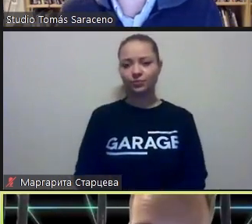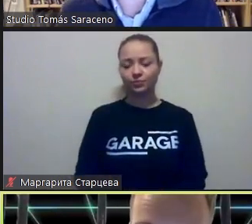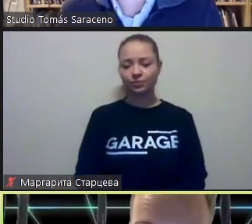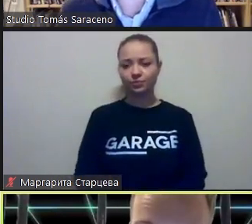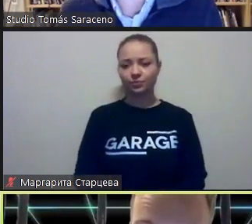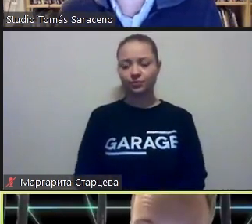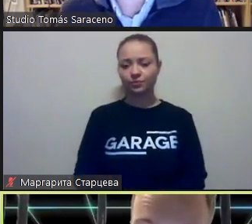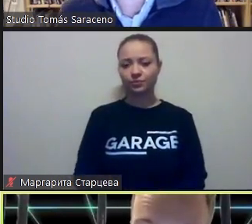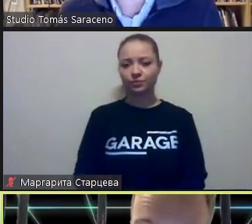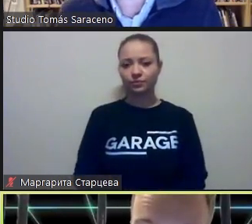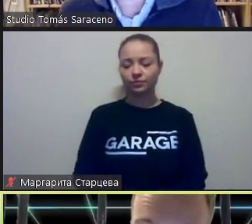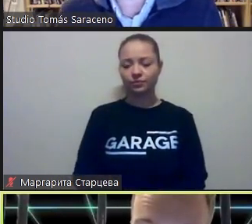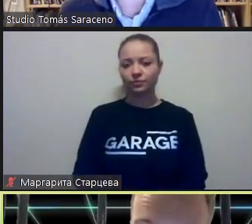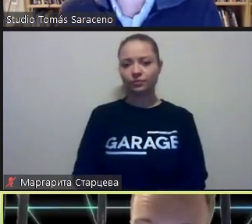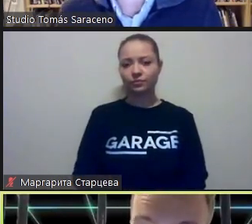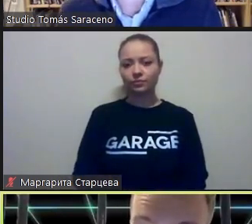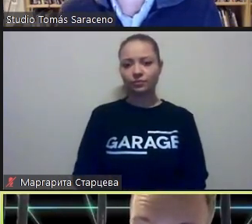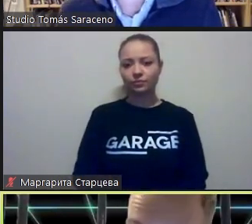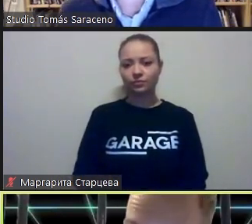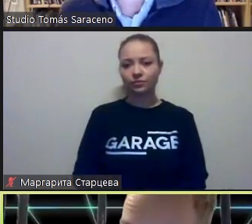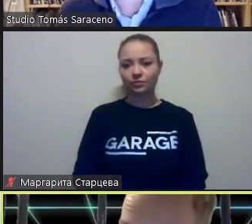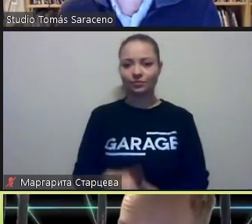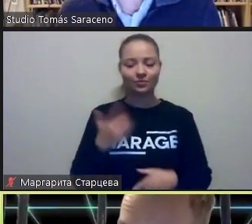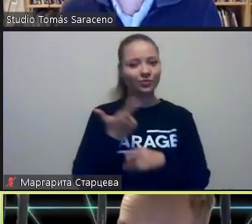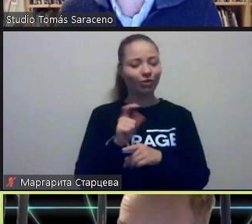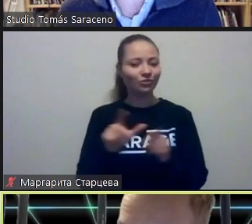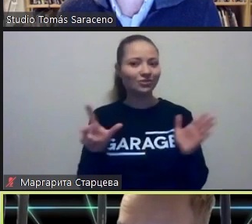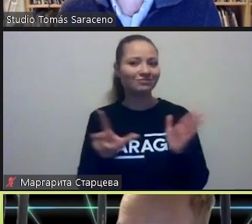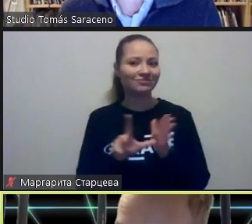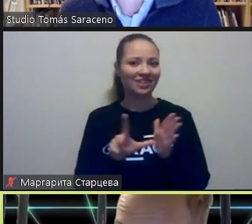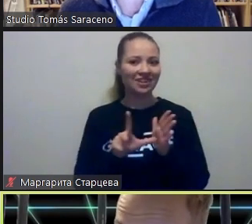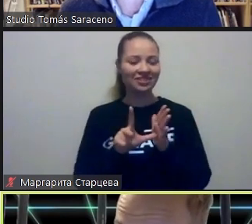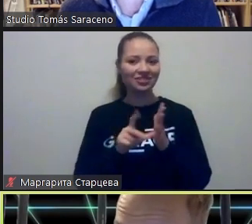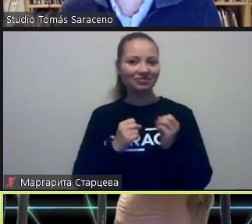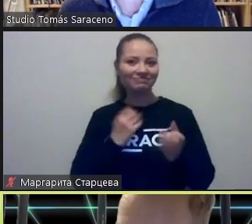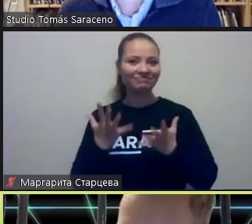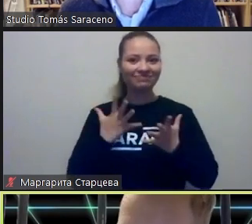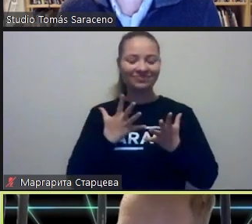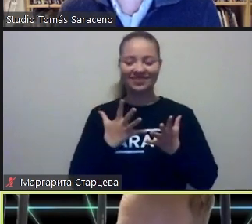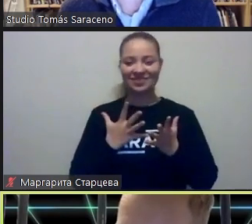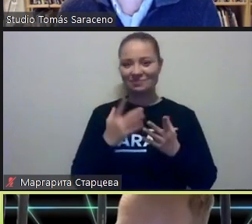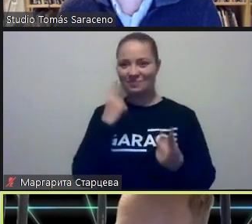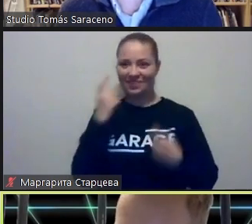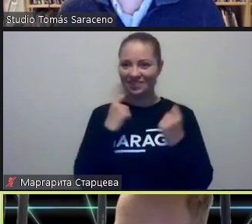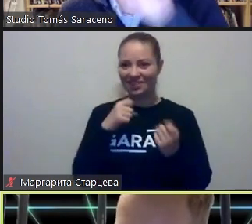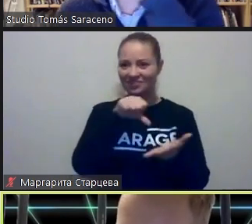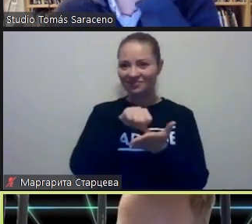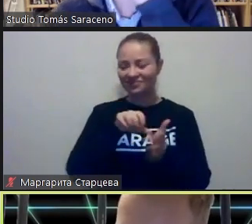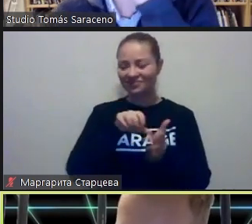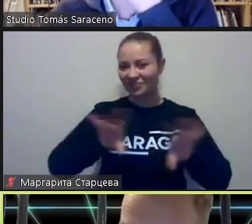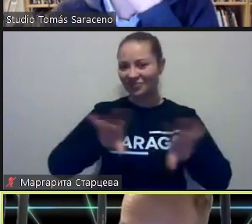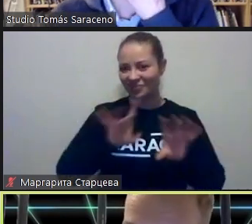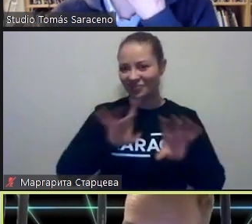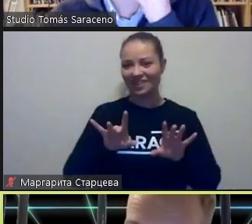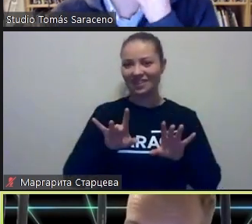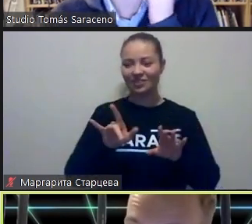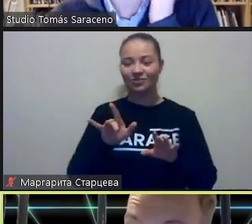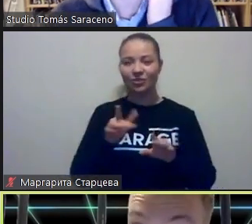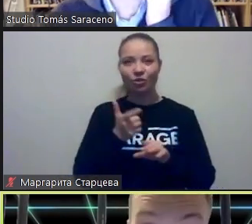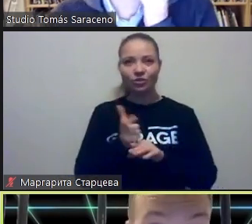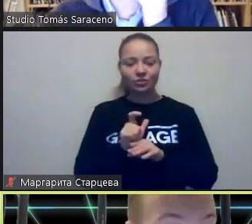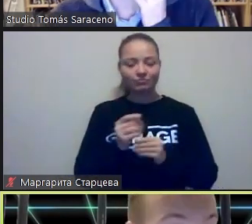Thomas, спасибо за... Tomas, thank you so much for this very lively, energetic presentation.